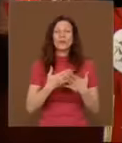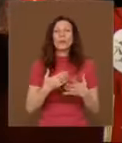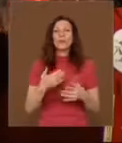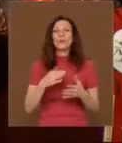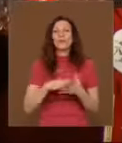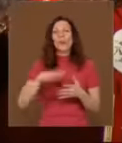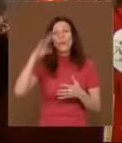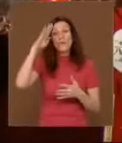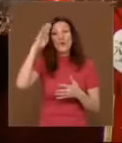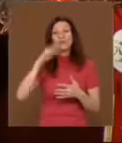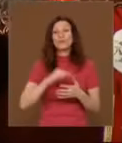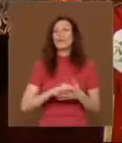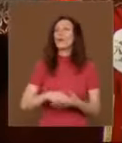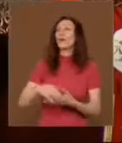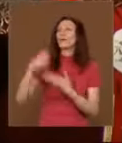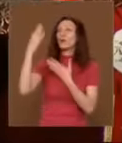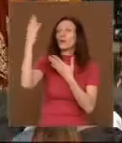се помоли.